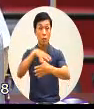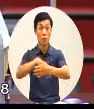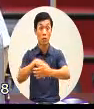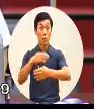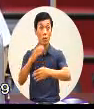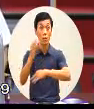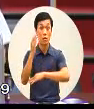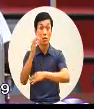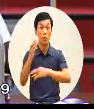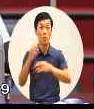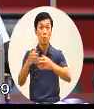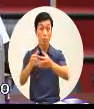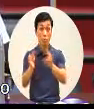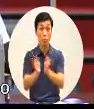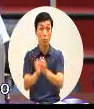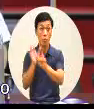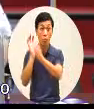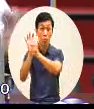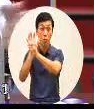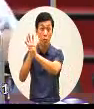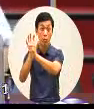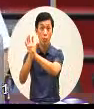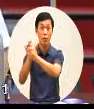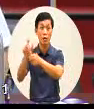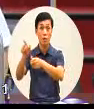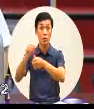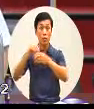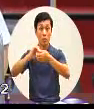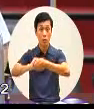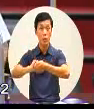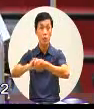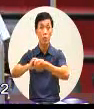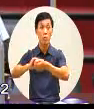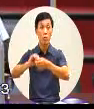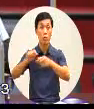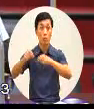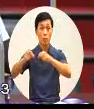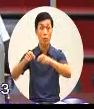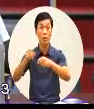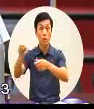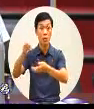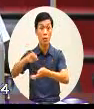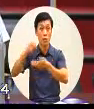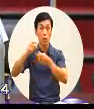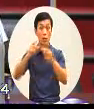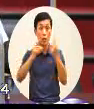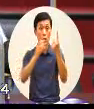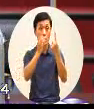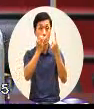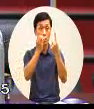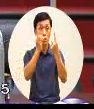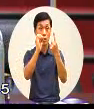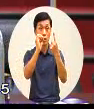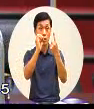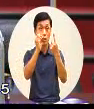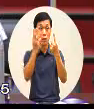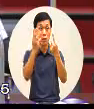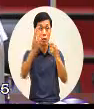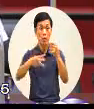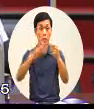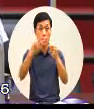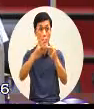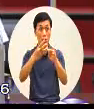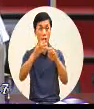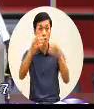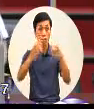吼、啊，受管环电政府的时阵，人伊就讲103年要开始，吼、哦，要这个代金的实